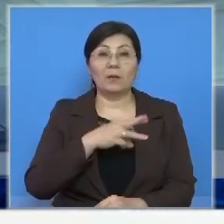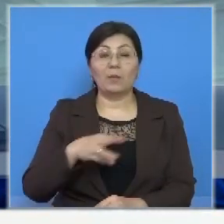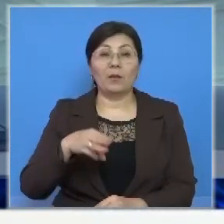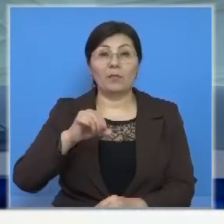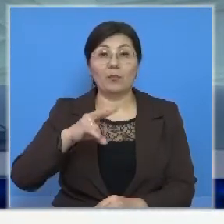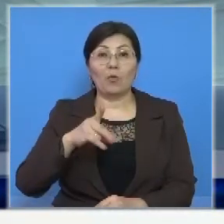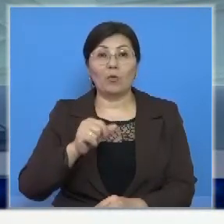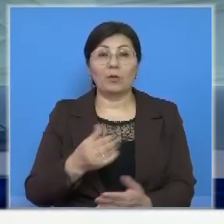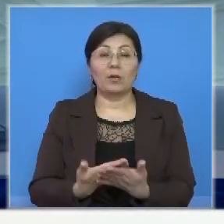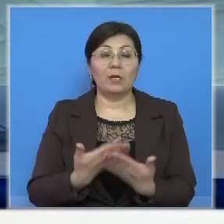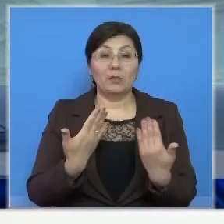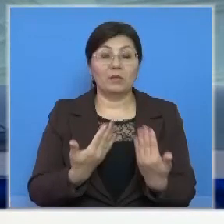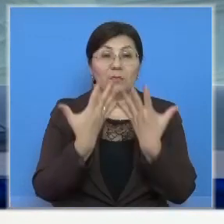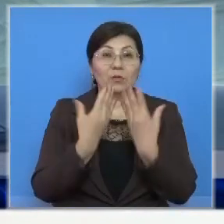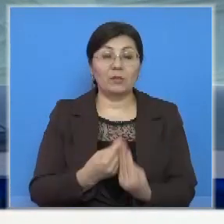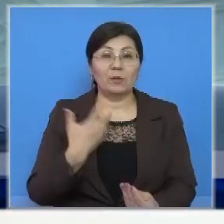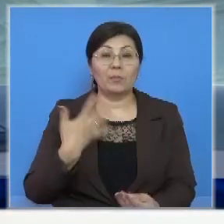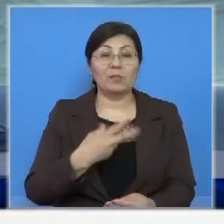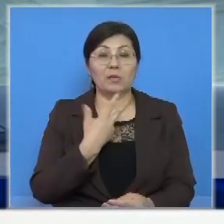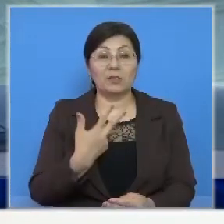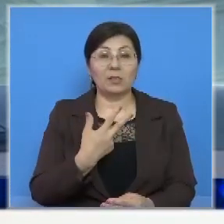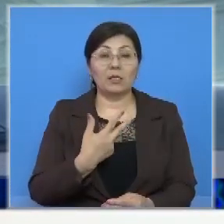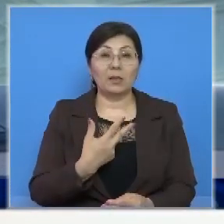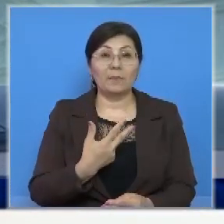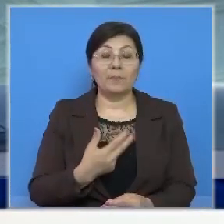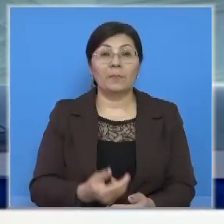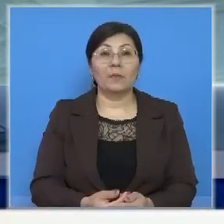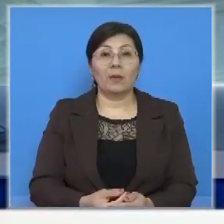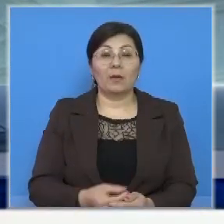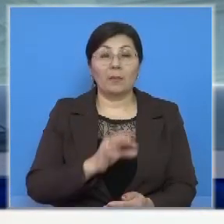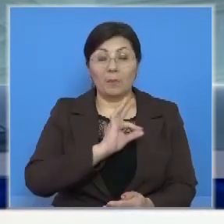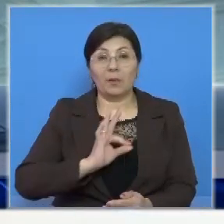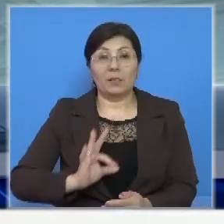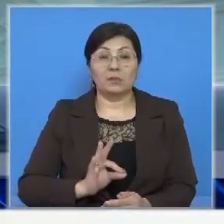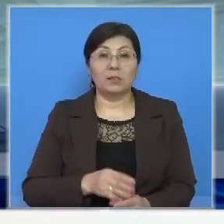на сегодняшний день 53% уже заготовлено.